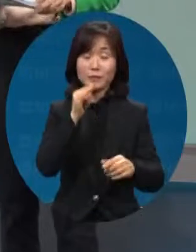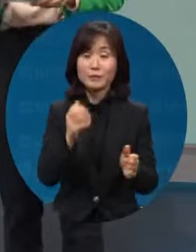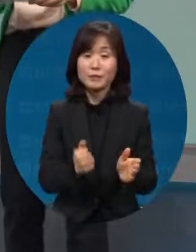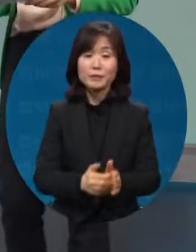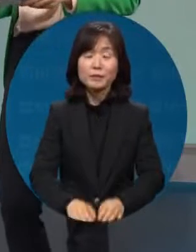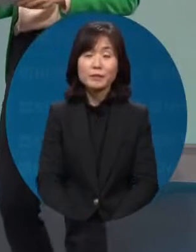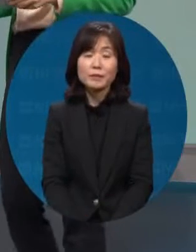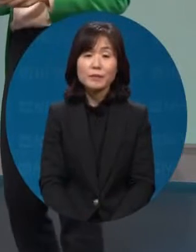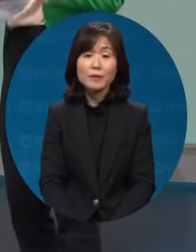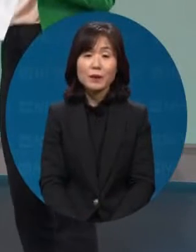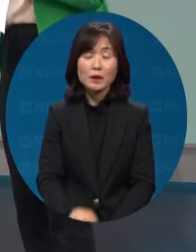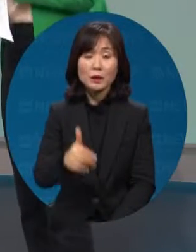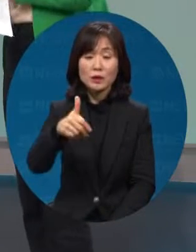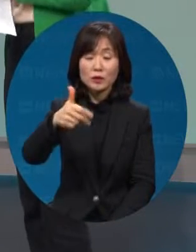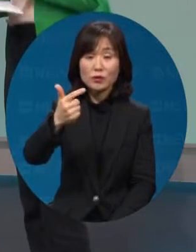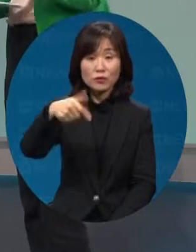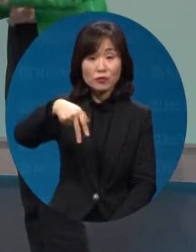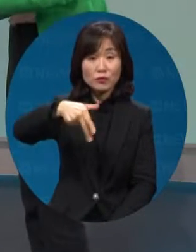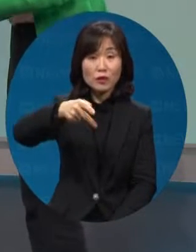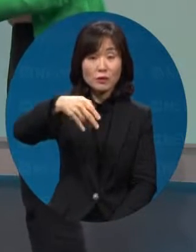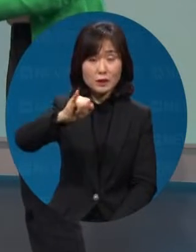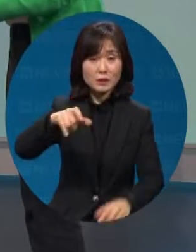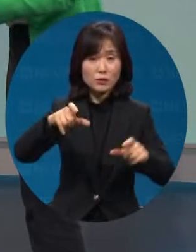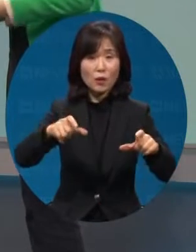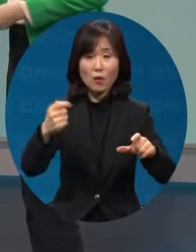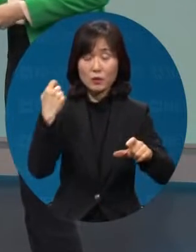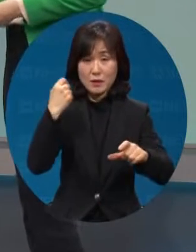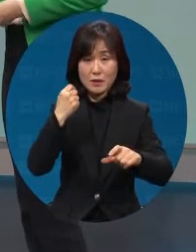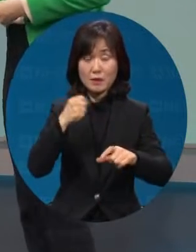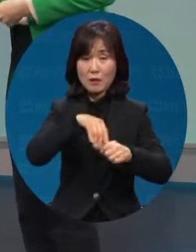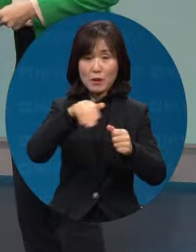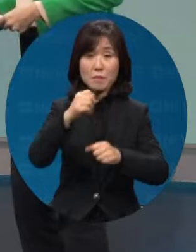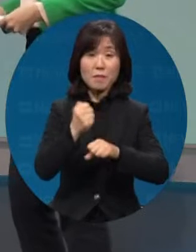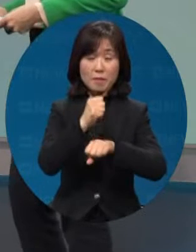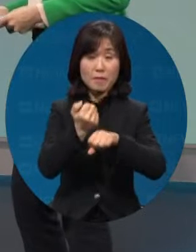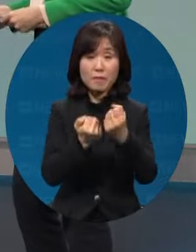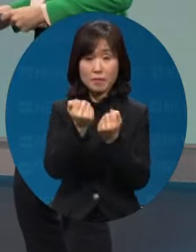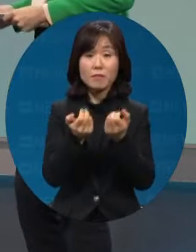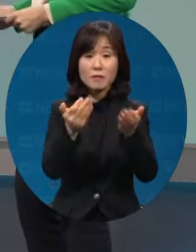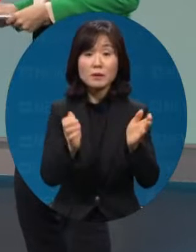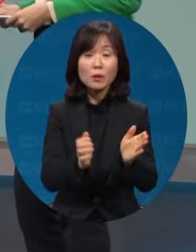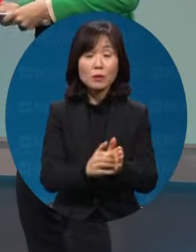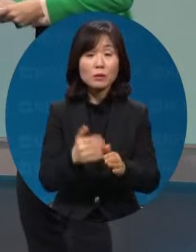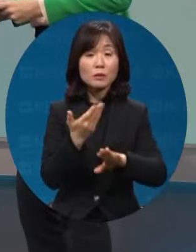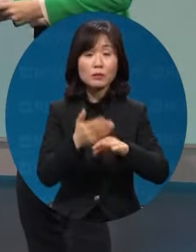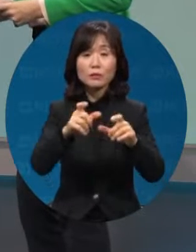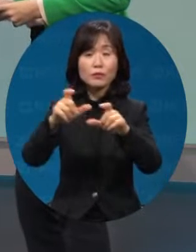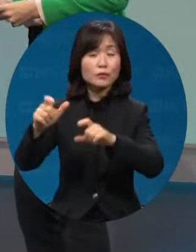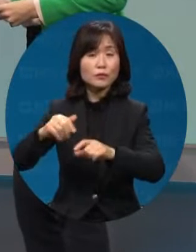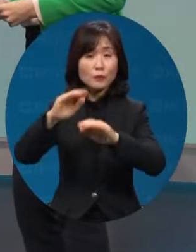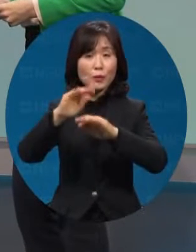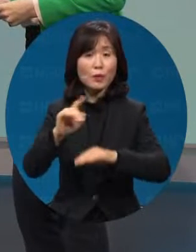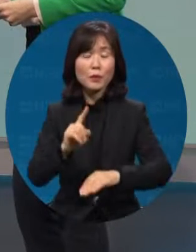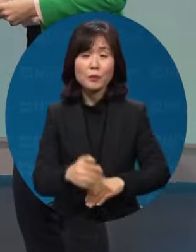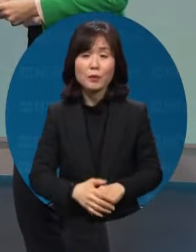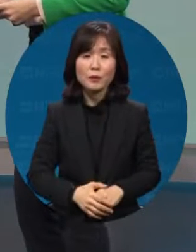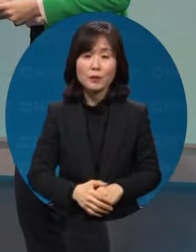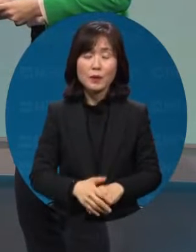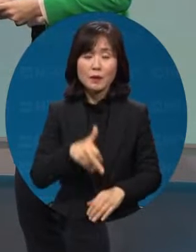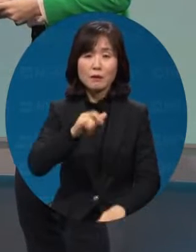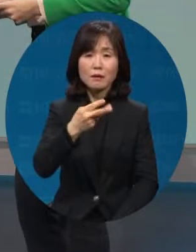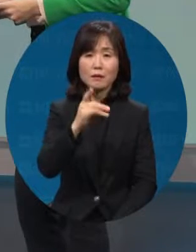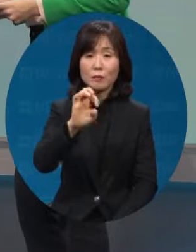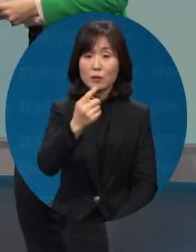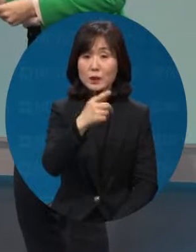네. 뉴저지주는 어제 저희가 어떤 상황인지 소개를 해드렸고 다른 주들은 구체적으로 어떻게 바뀌는 겁니까? 네, 우선은 이